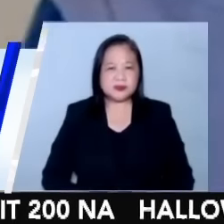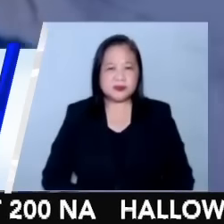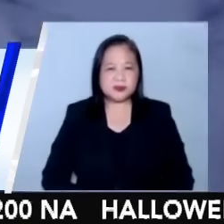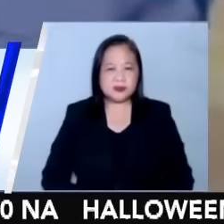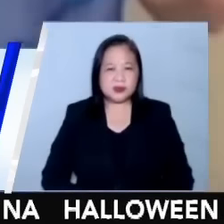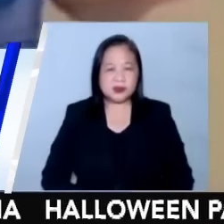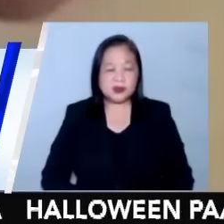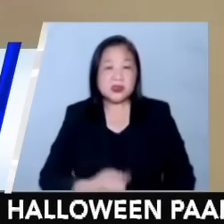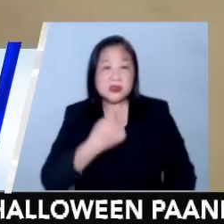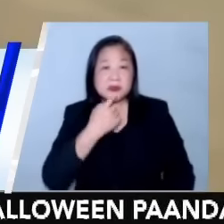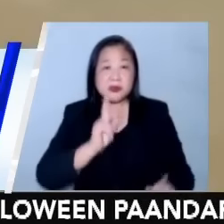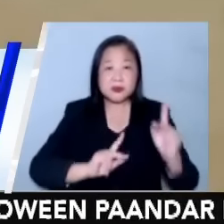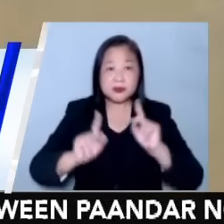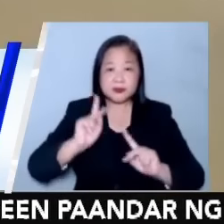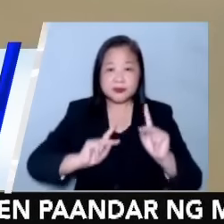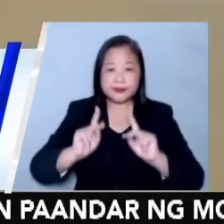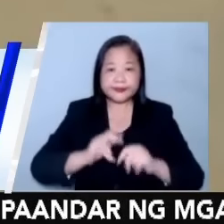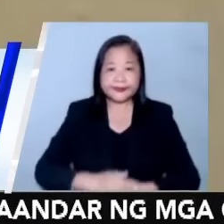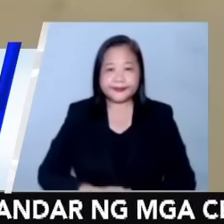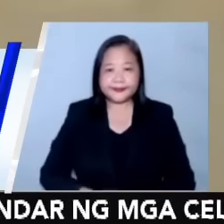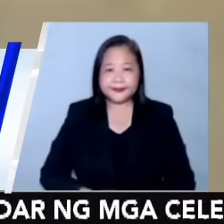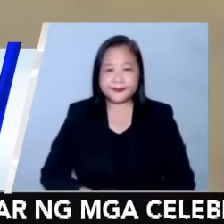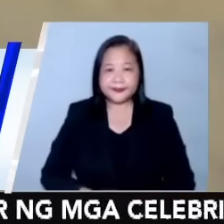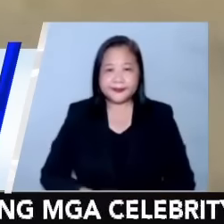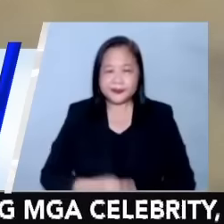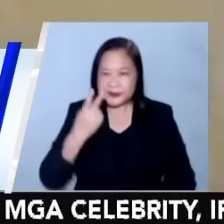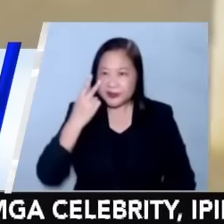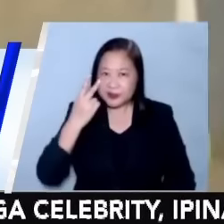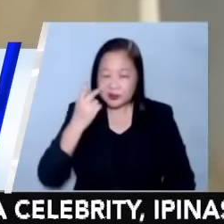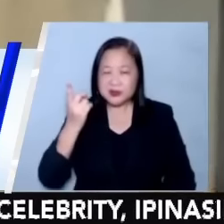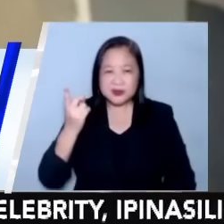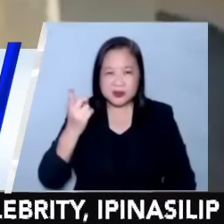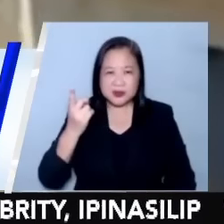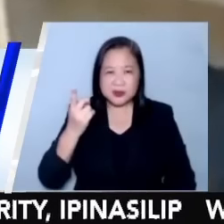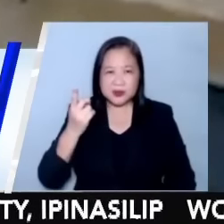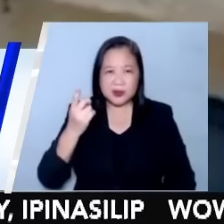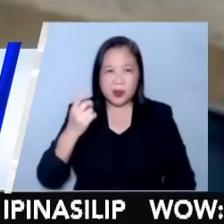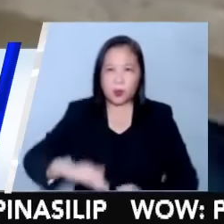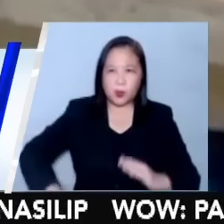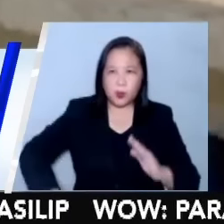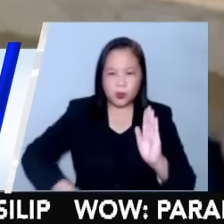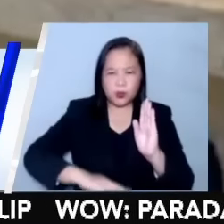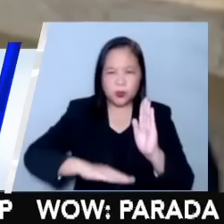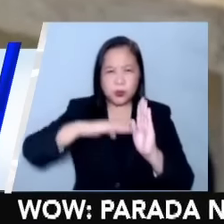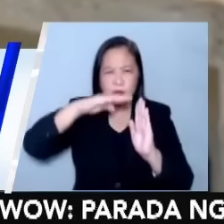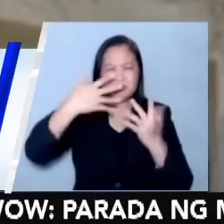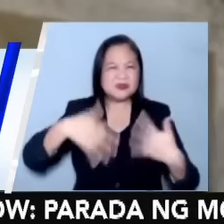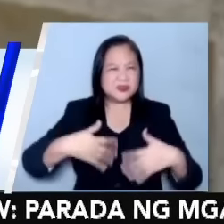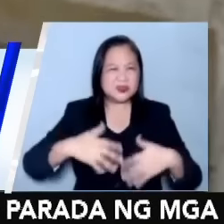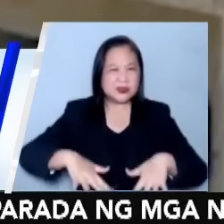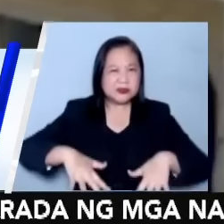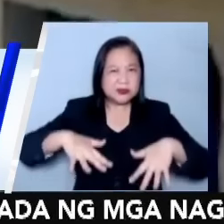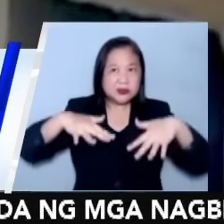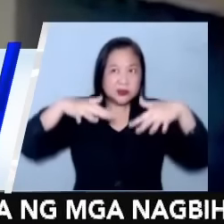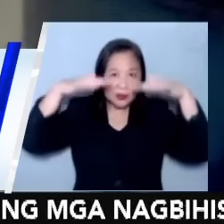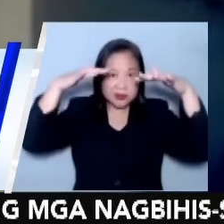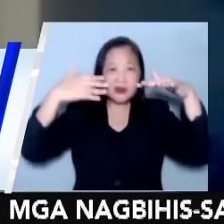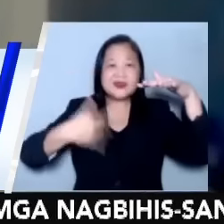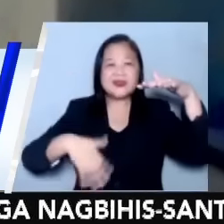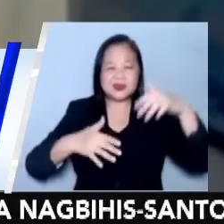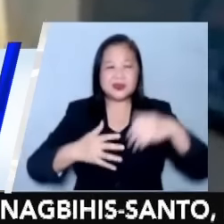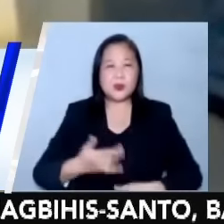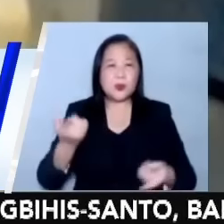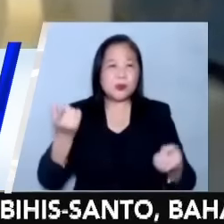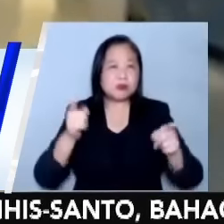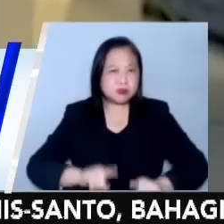mga residente at nakita rin po natin yung bakas ng mga baha dito, talagang napakataas po ng naging tubig dito dulot ng bagyong